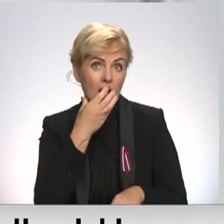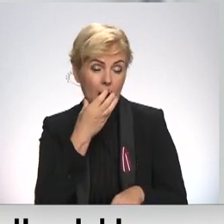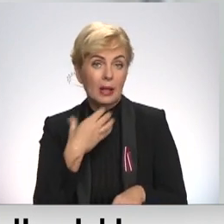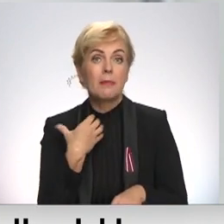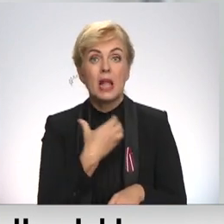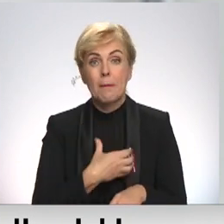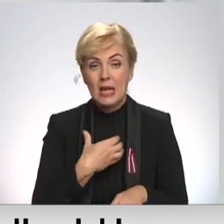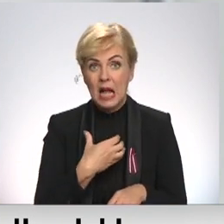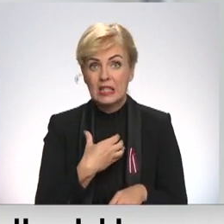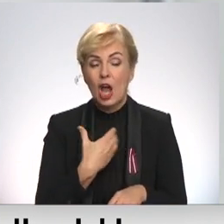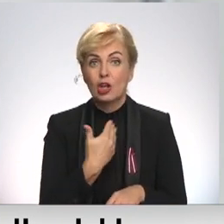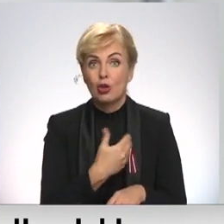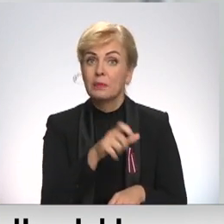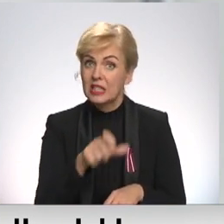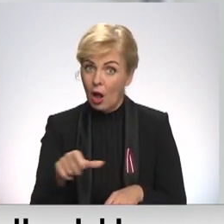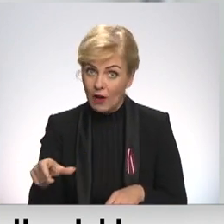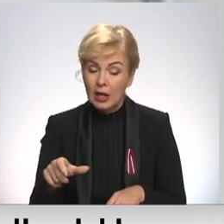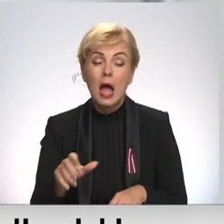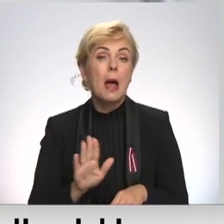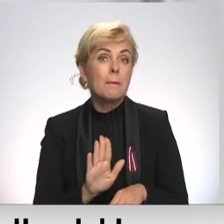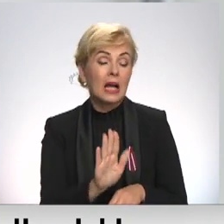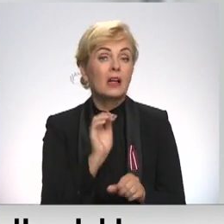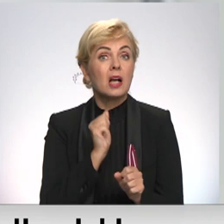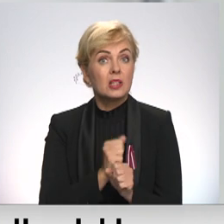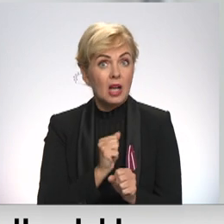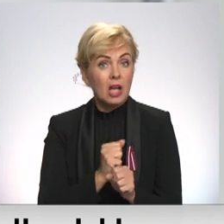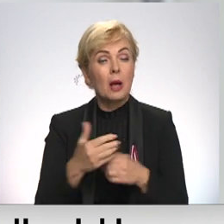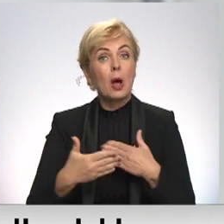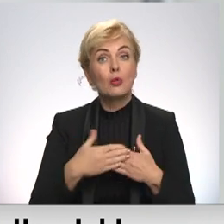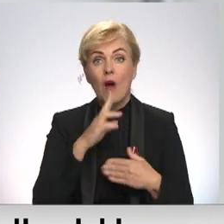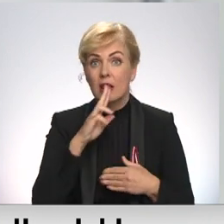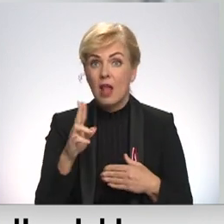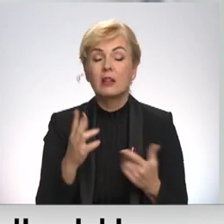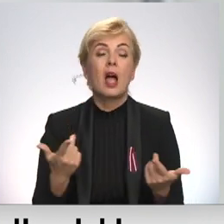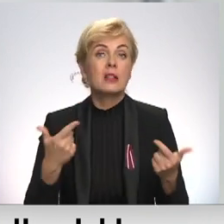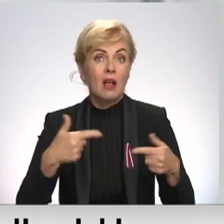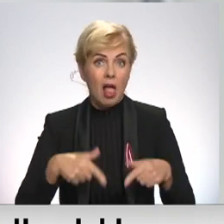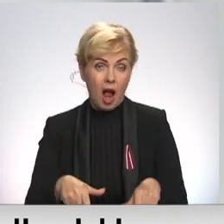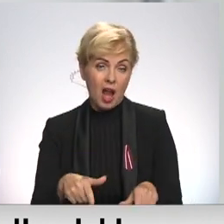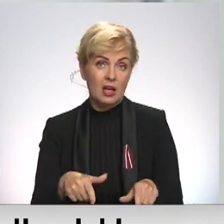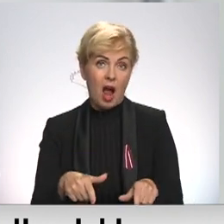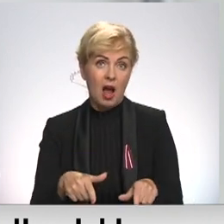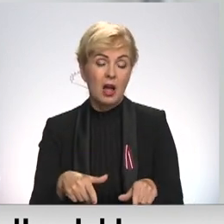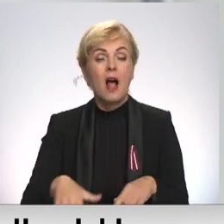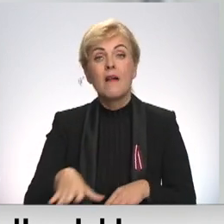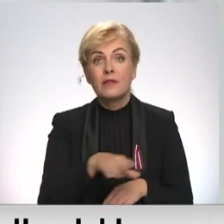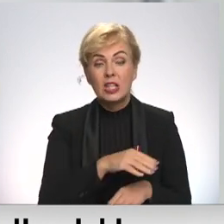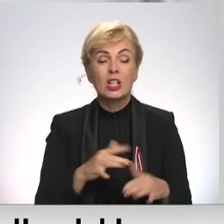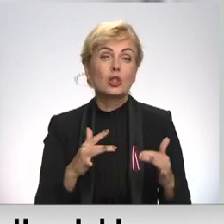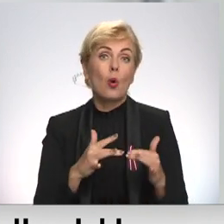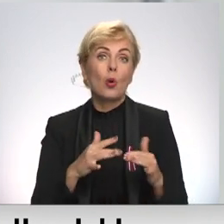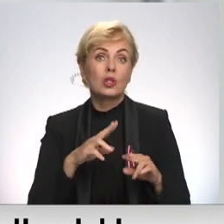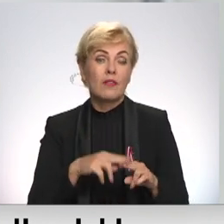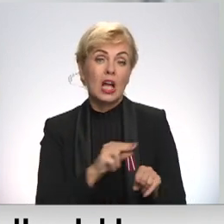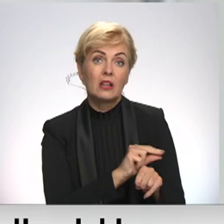nepieciešamās plūsmas. Nu, tagad strādājam pie tā, tuvākās nedēļas laikā, ka visas gultas vietas